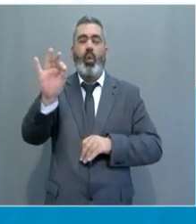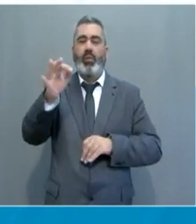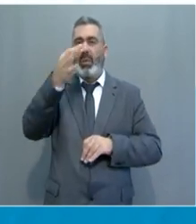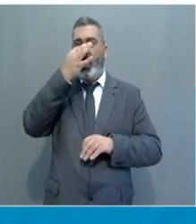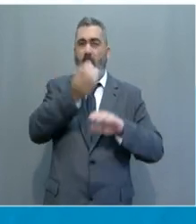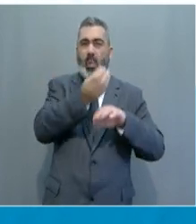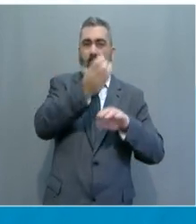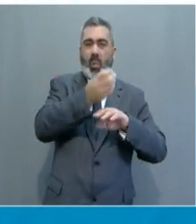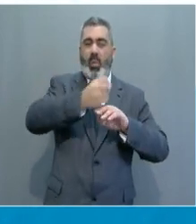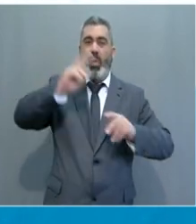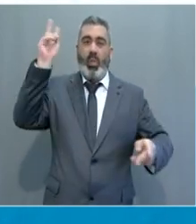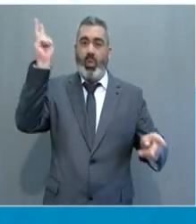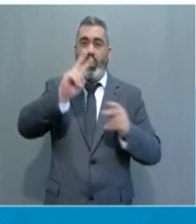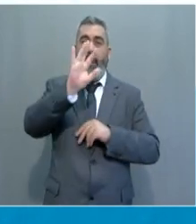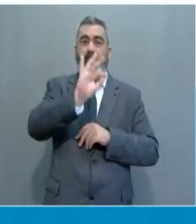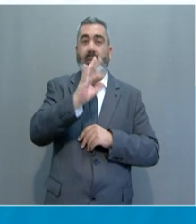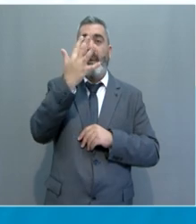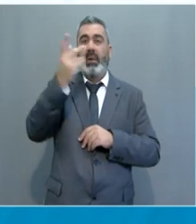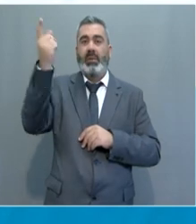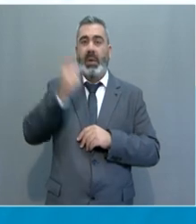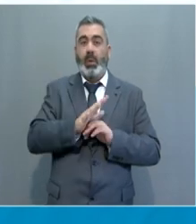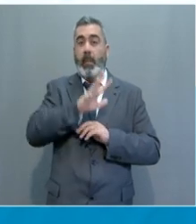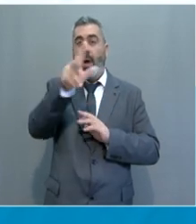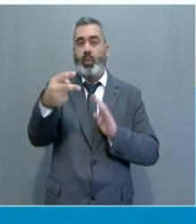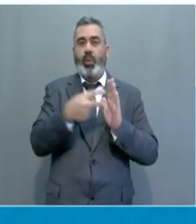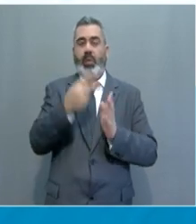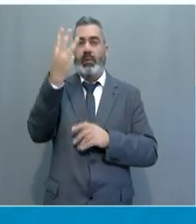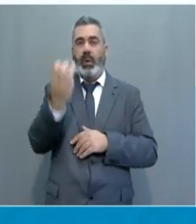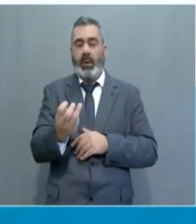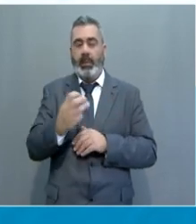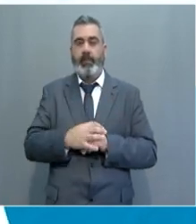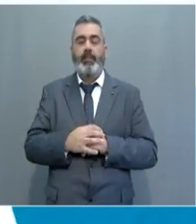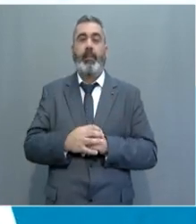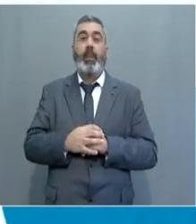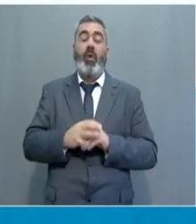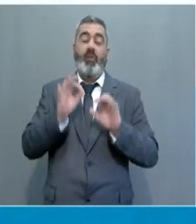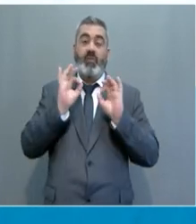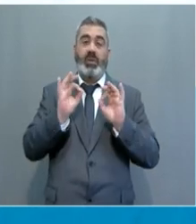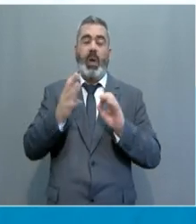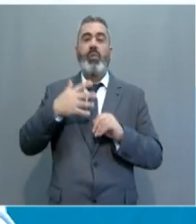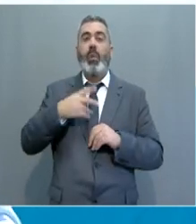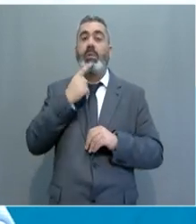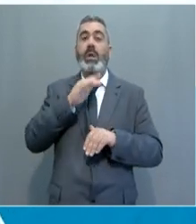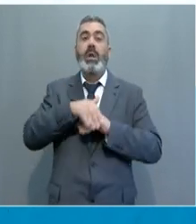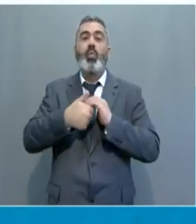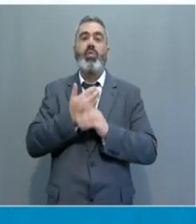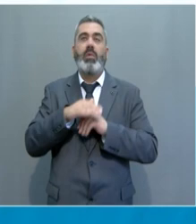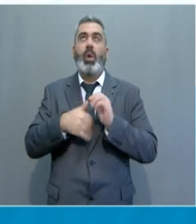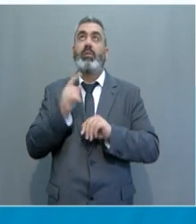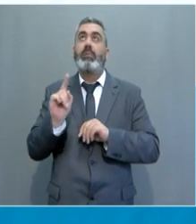αερίου του θερμοκηπίου κατά 55% ως το 2030 και βέβαια την κλιματική ουδετερότητα έως